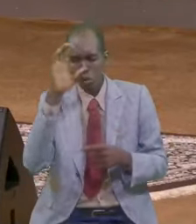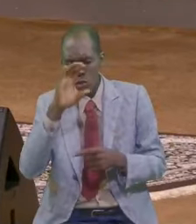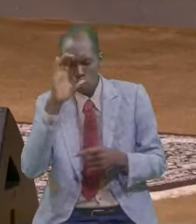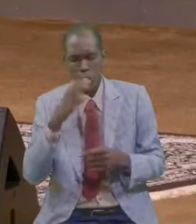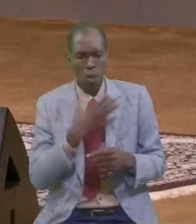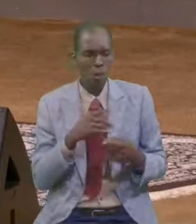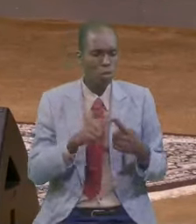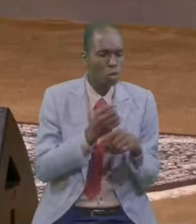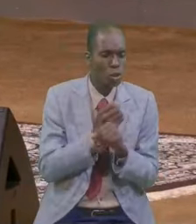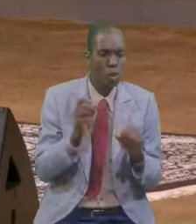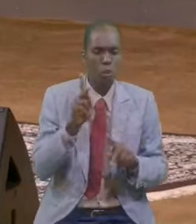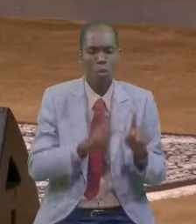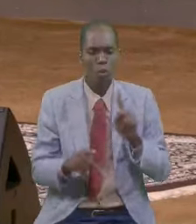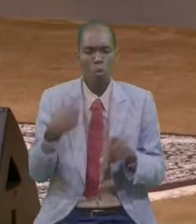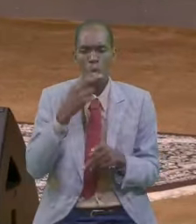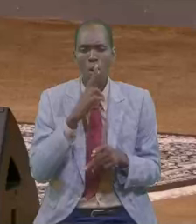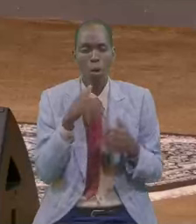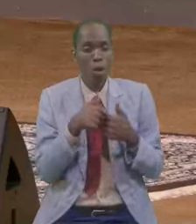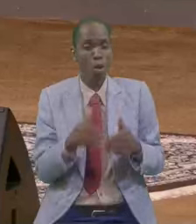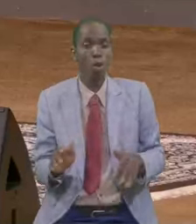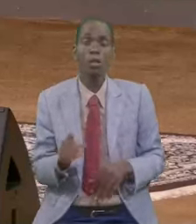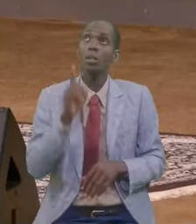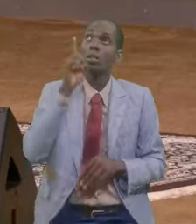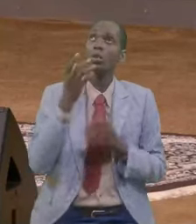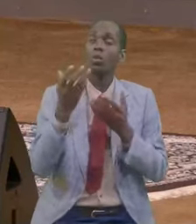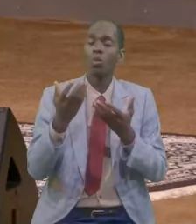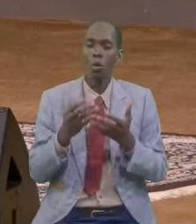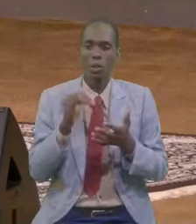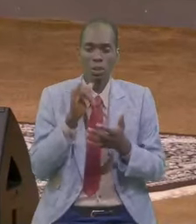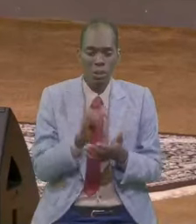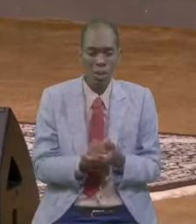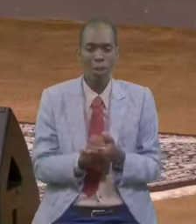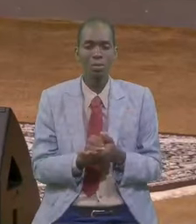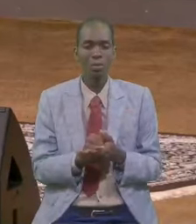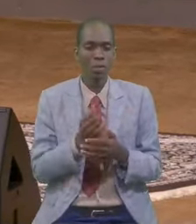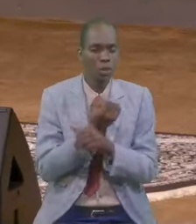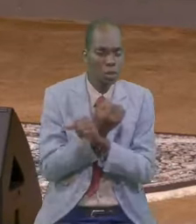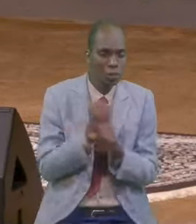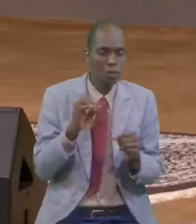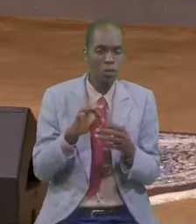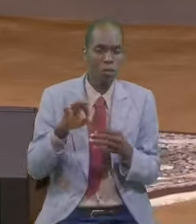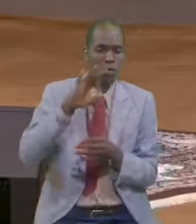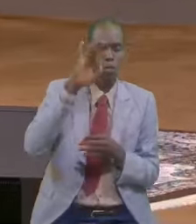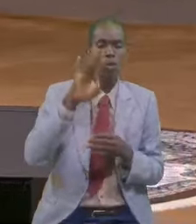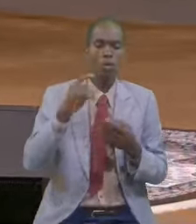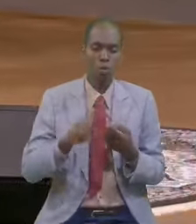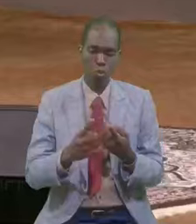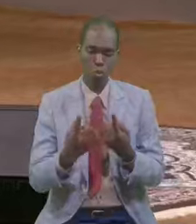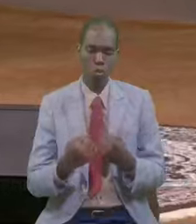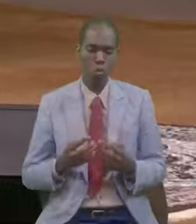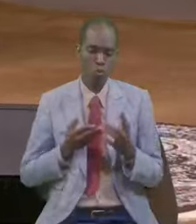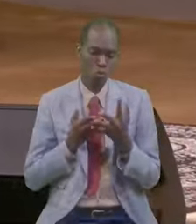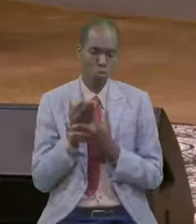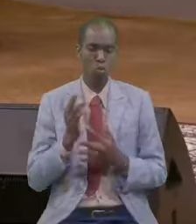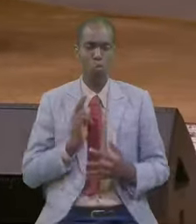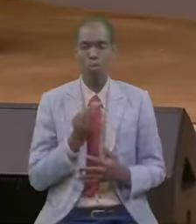étaient perdus. Il veut le fruit de salut, que cela passe par nous. Comme il nous atteint, comme il